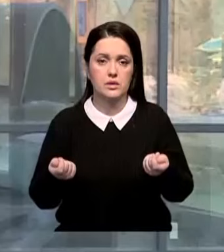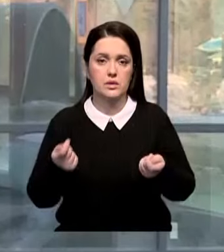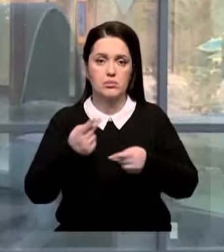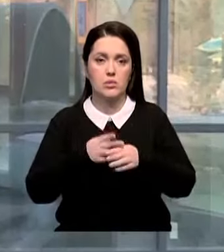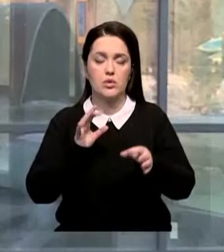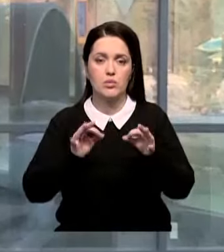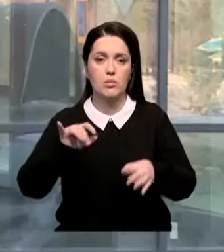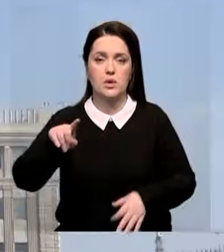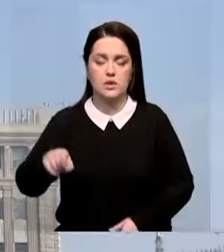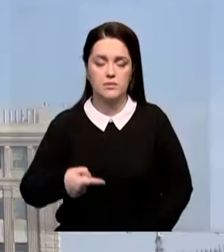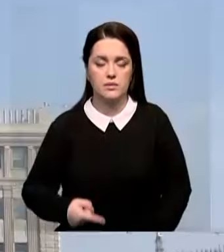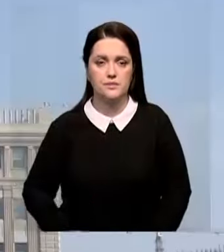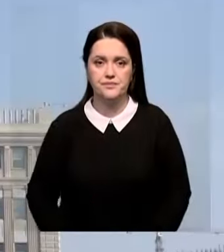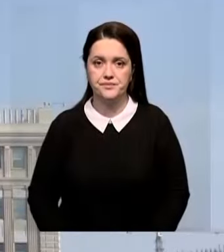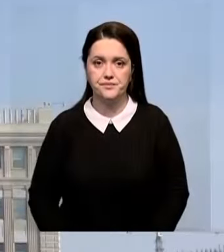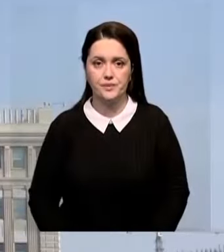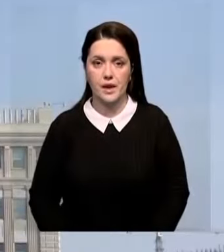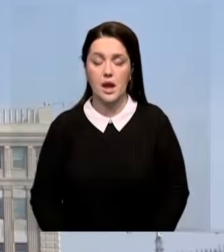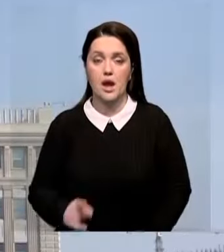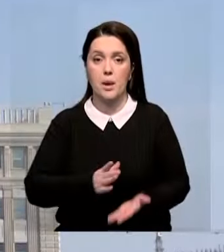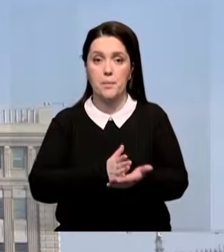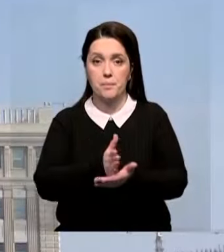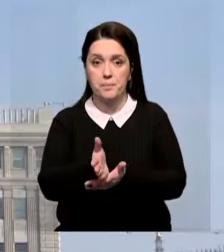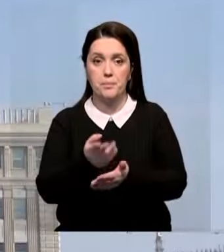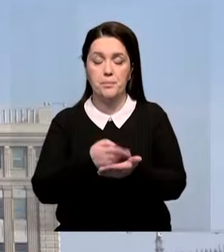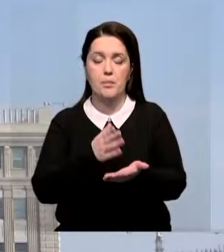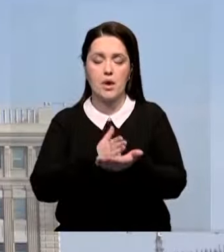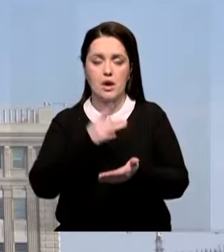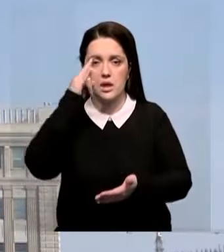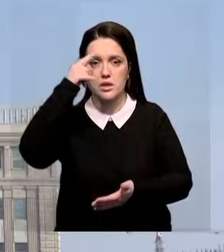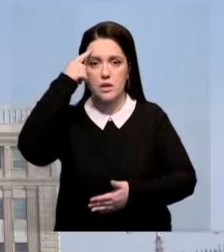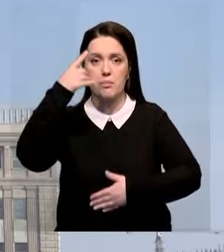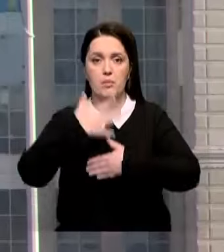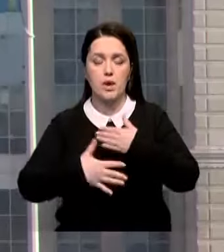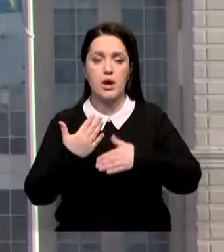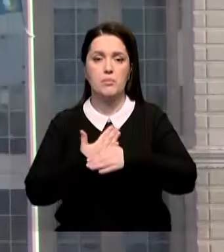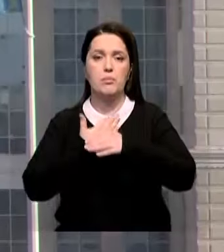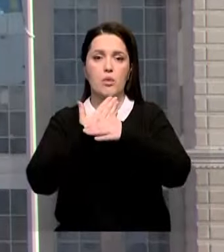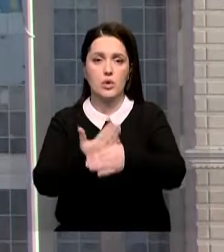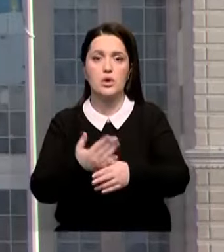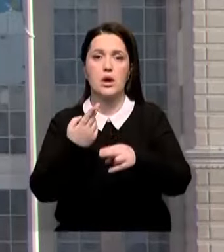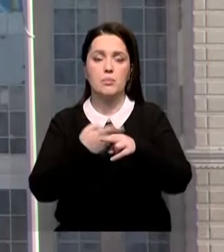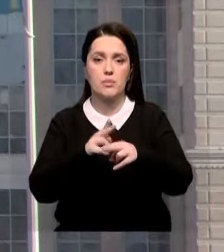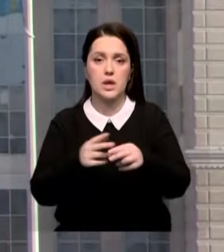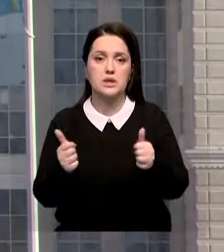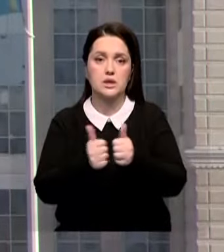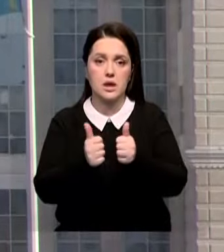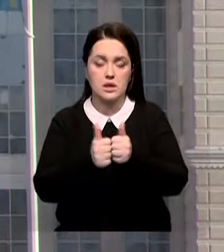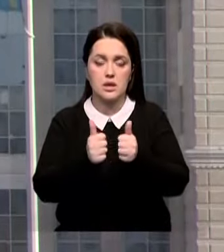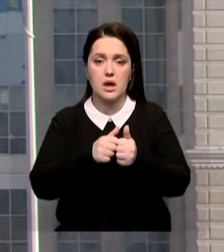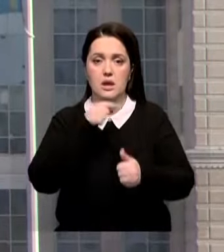нормальное требование сегодняшнего мира. Политическая позиция Казахстана понятна. Страна поможет стратегическому партнеру и соседу с